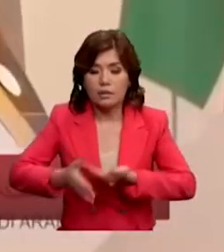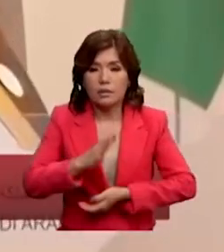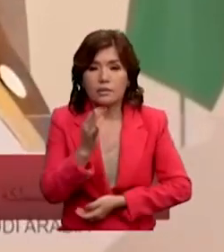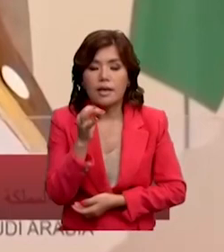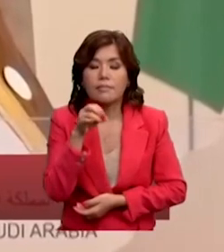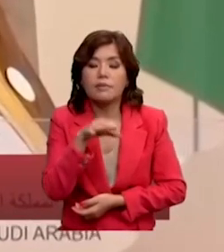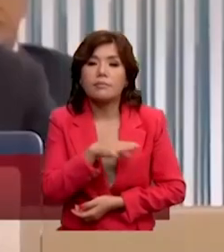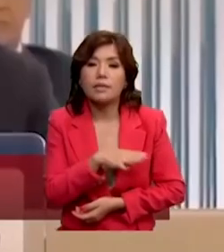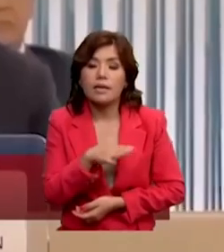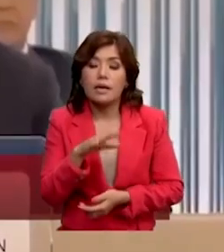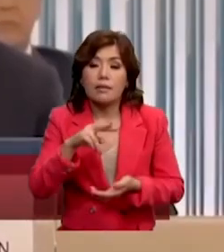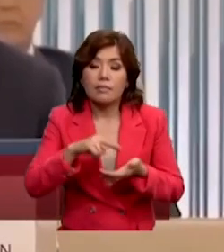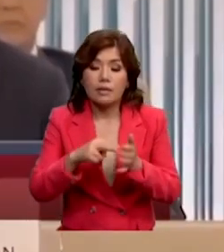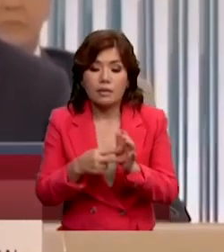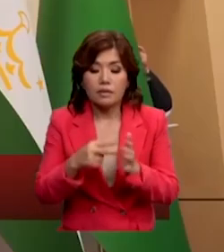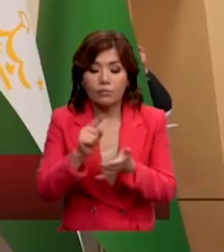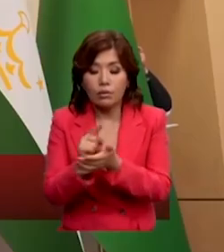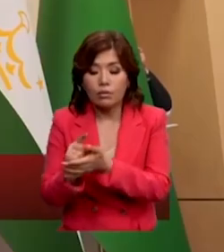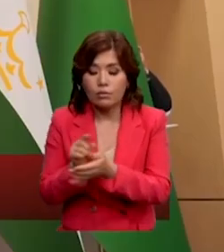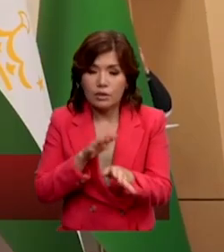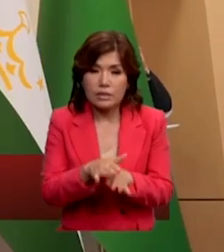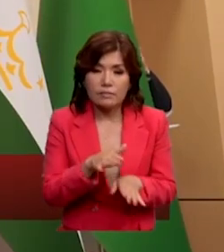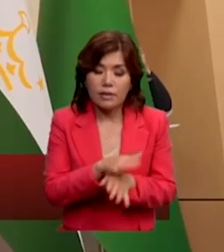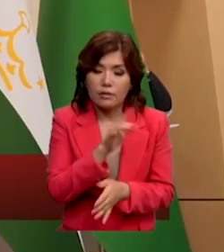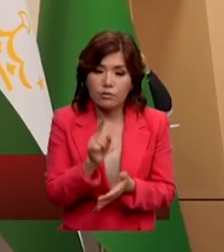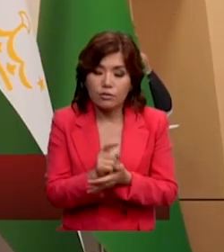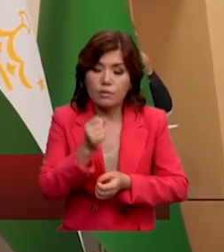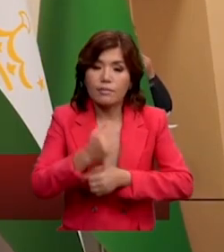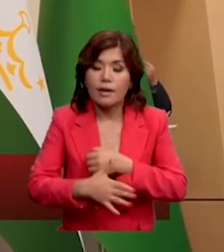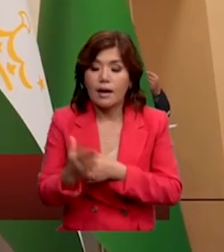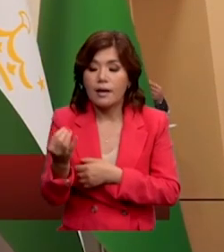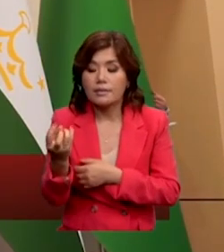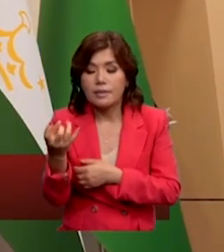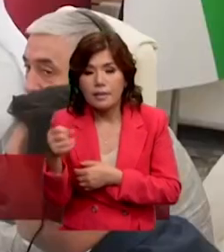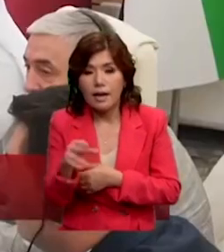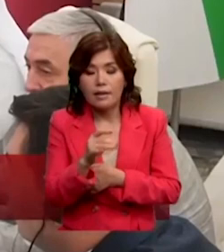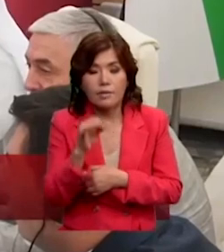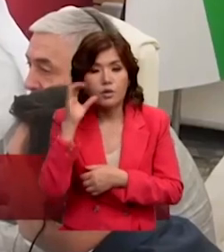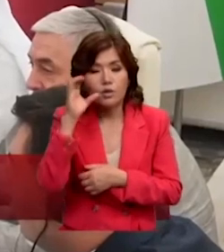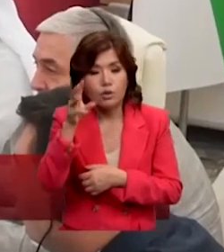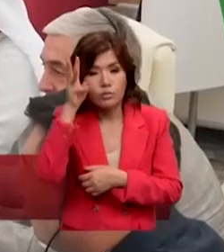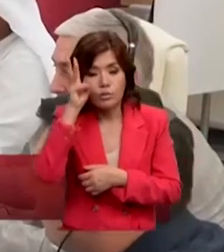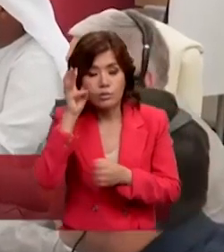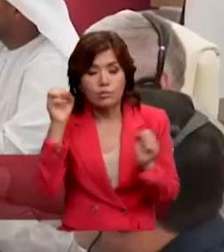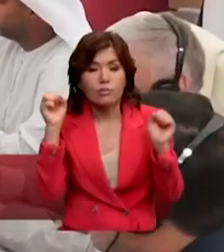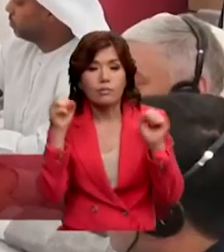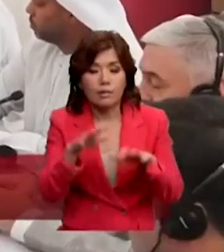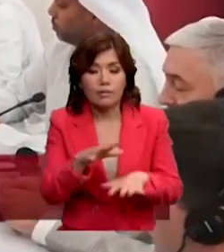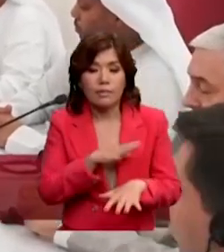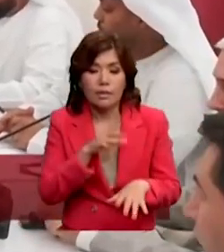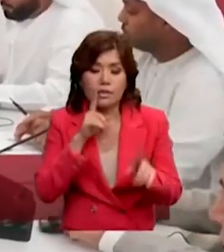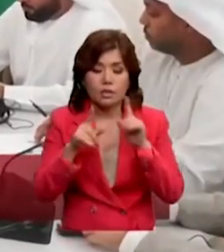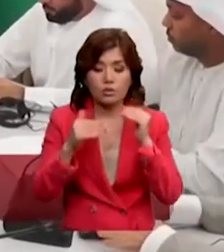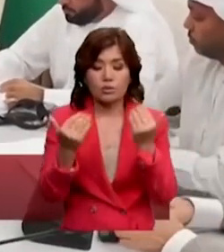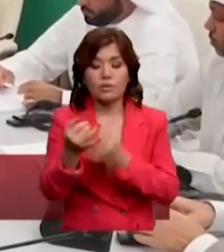халықаралық жиында алға қойылған міндеттерді орындау керек. Сондықтан бүгін Орталық Азия мен араб елдерінің Өзбекстандағы елшілері бас қосты. Дипломаттар